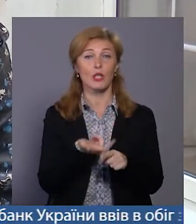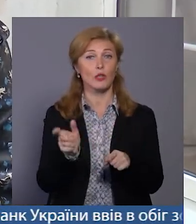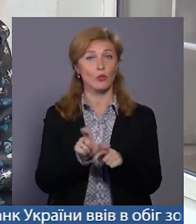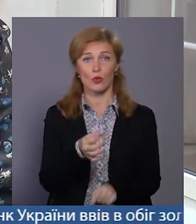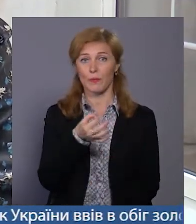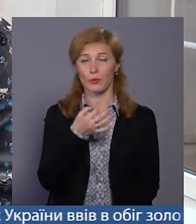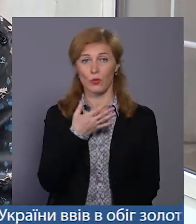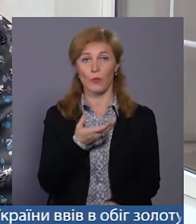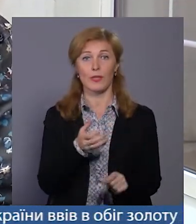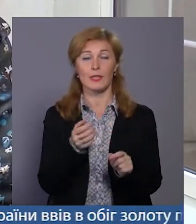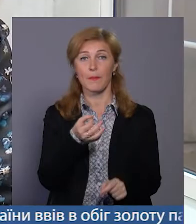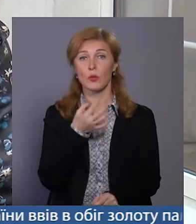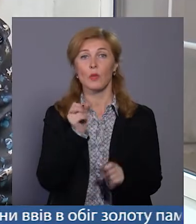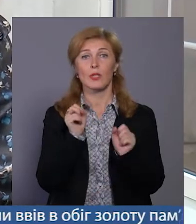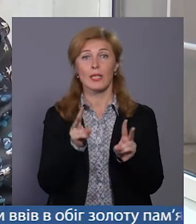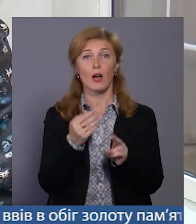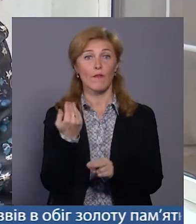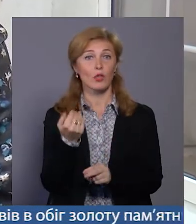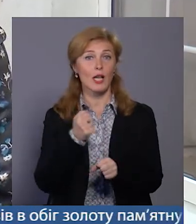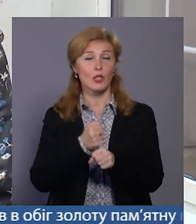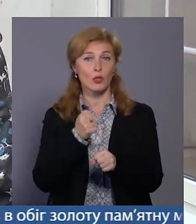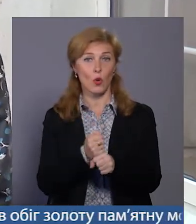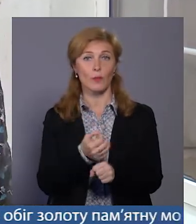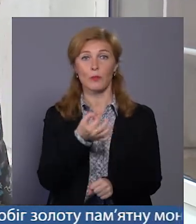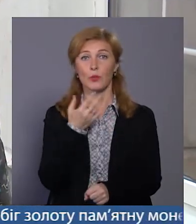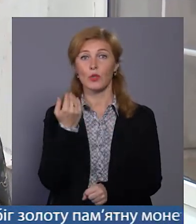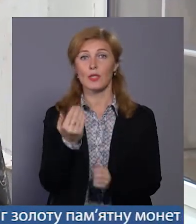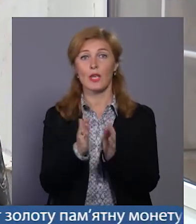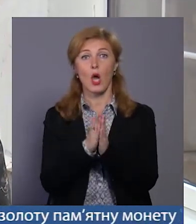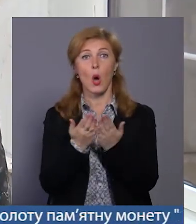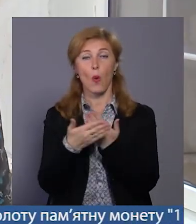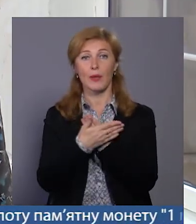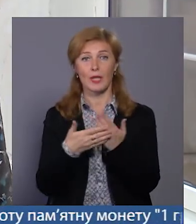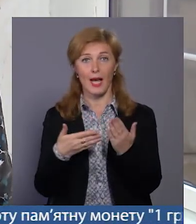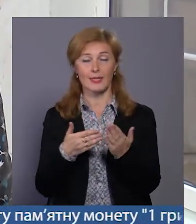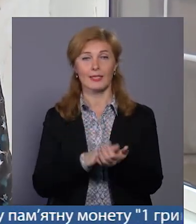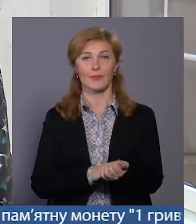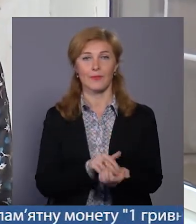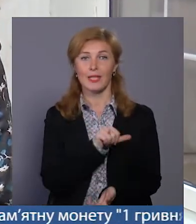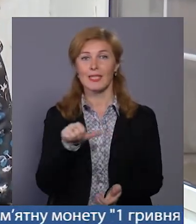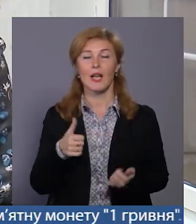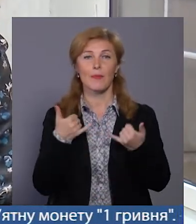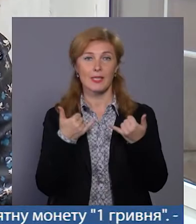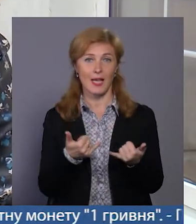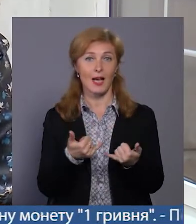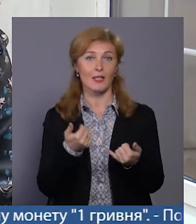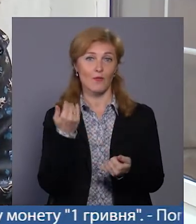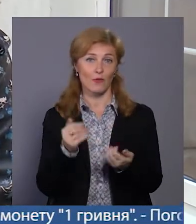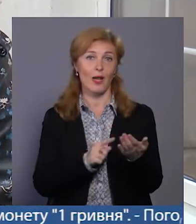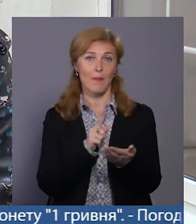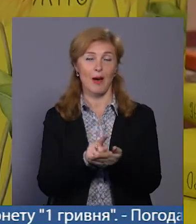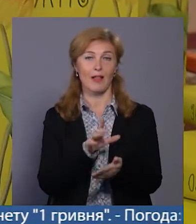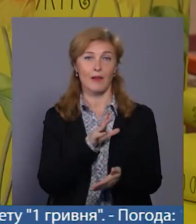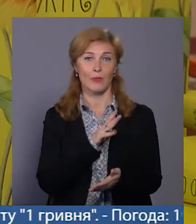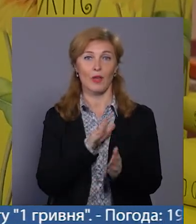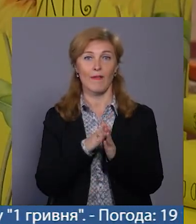подобається. Подобається, як вона зроблена, подобається її обкладинка. І саме зараз, мабуть, вона і мала вийти.